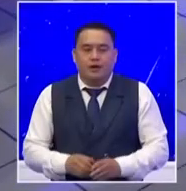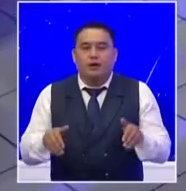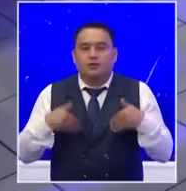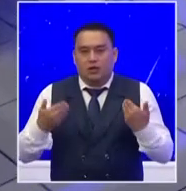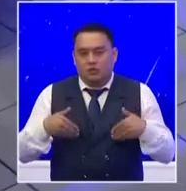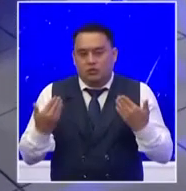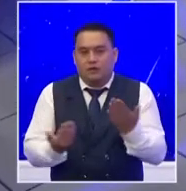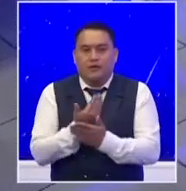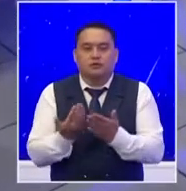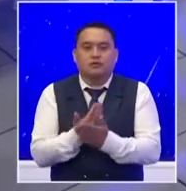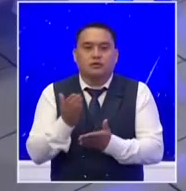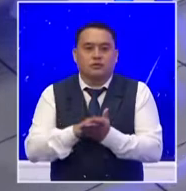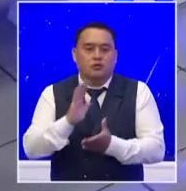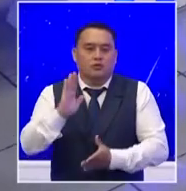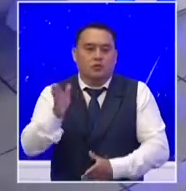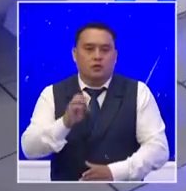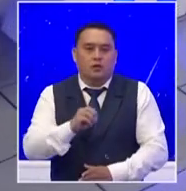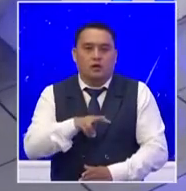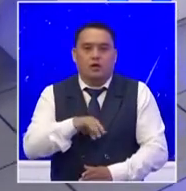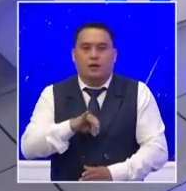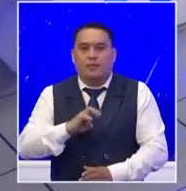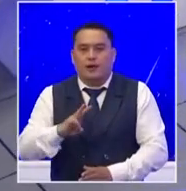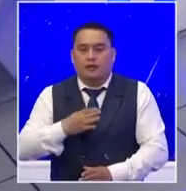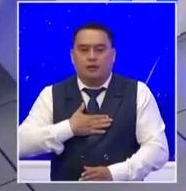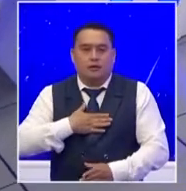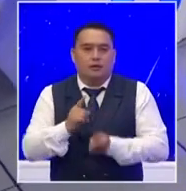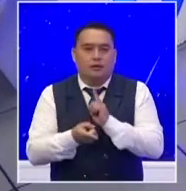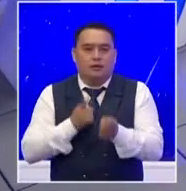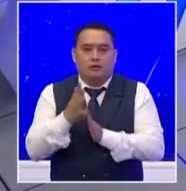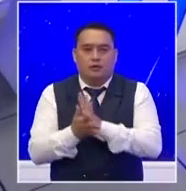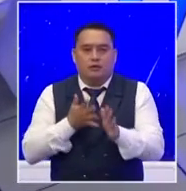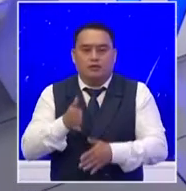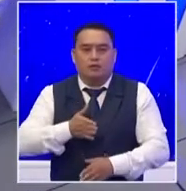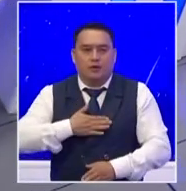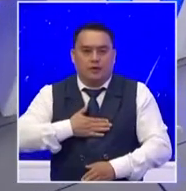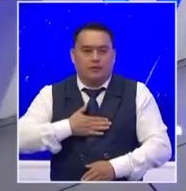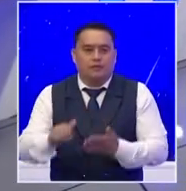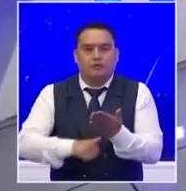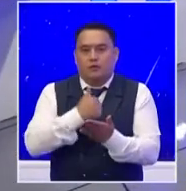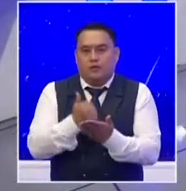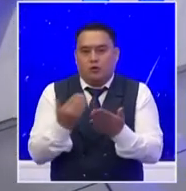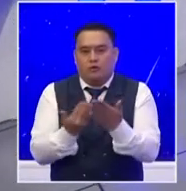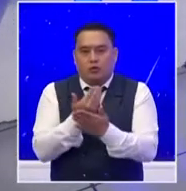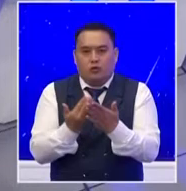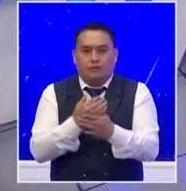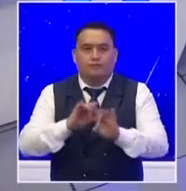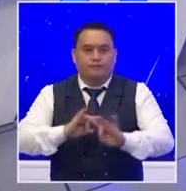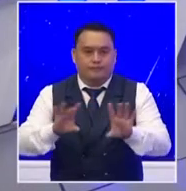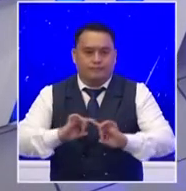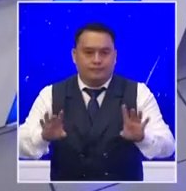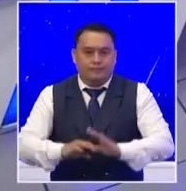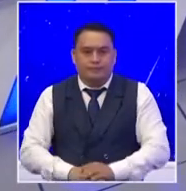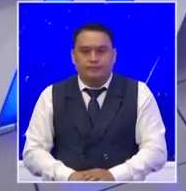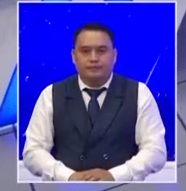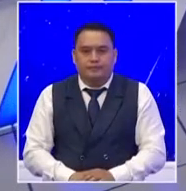Здравствуйте, время новостей на телеканале ЖТСУ, в студии Елеман Раимбеков, и сурдоперевод обеспечивает Марат Жумабеков. И в начале выпуска коротко о самом